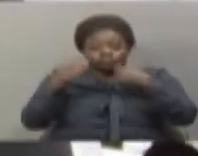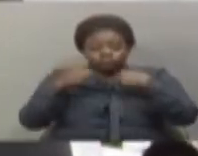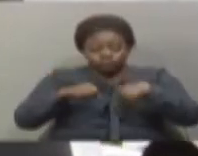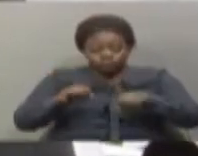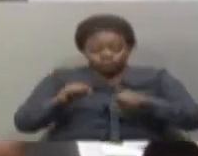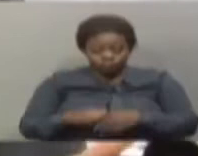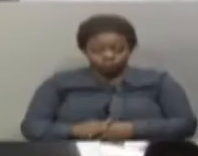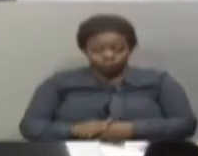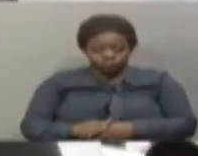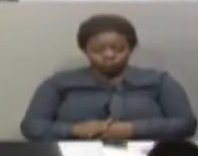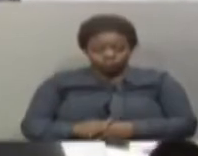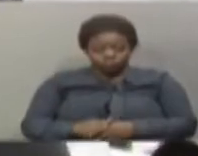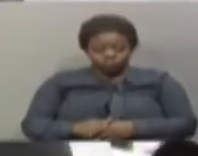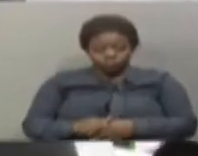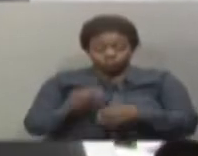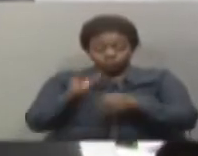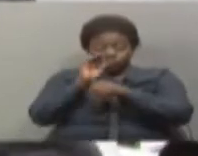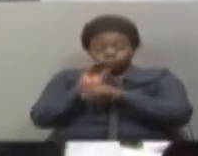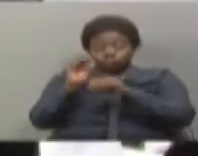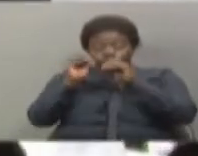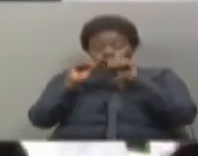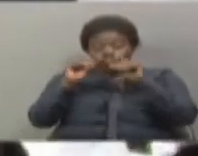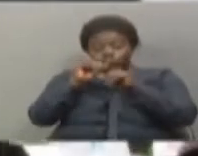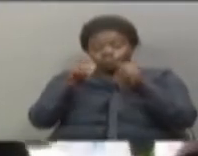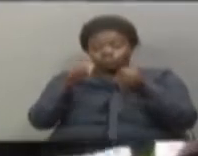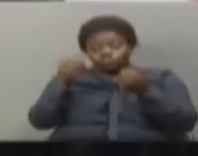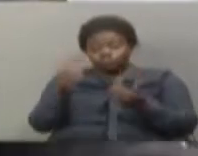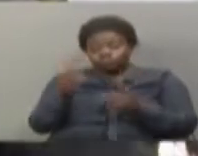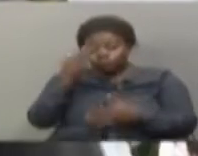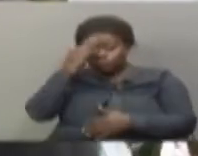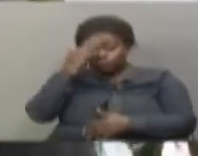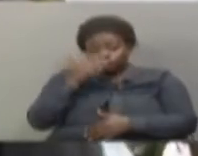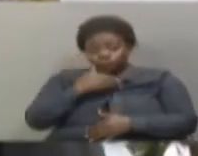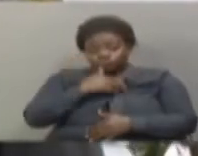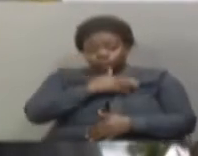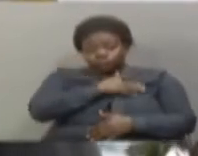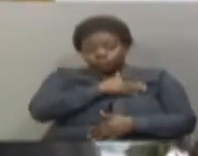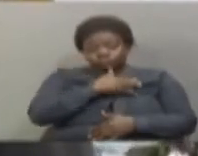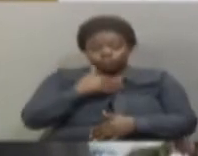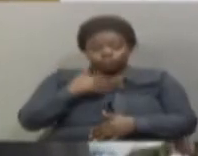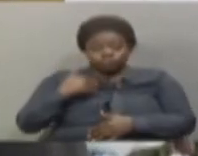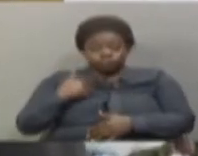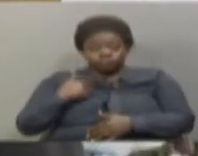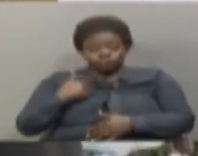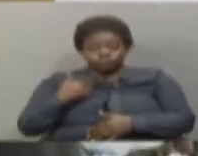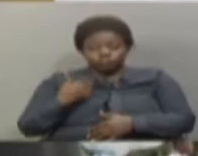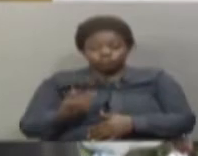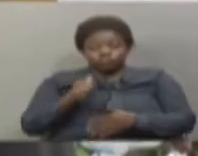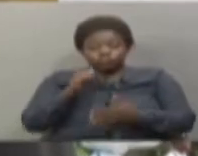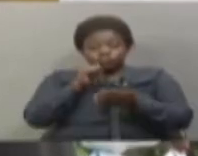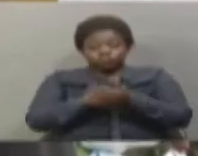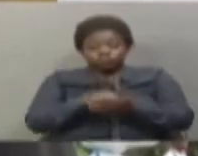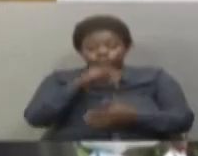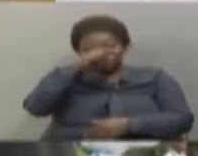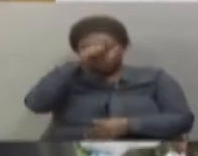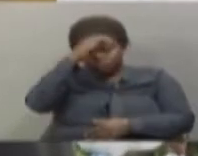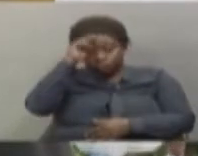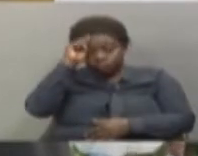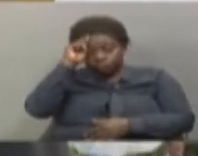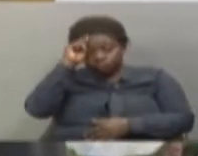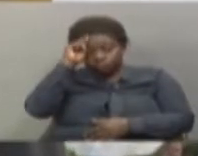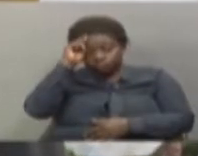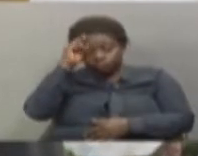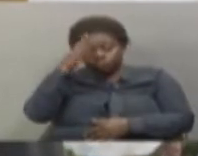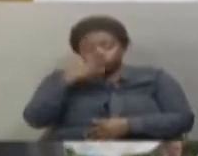tesomesa bakatuliki wabula n'abamaddiini gonna. Noolwekyo